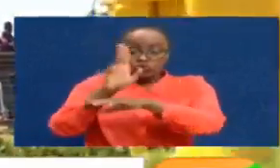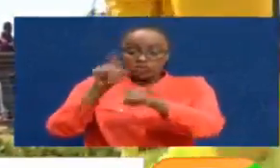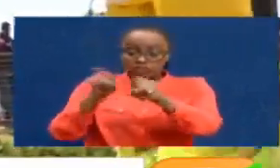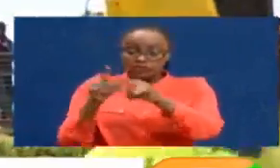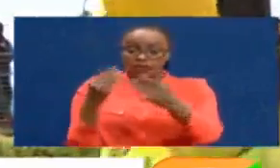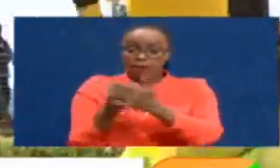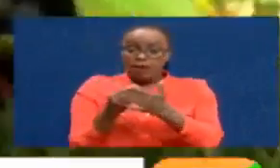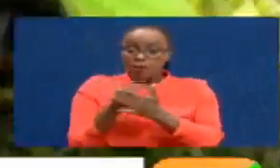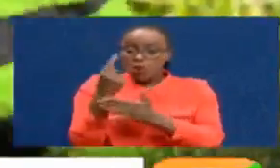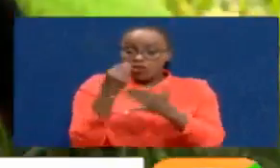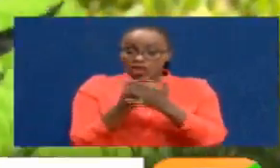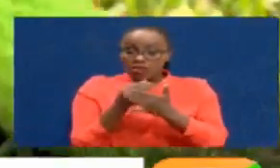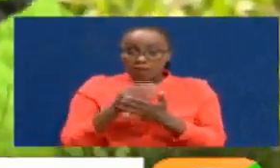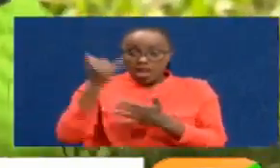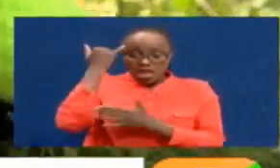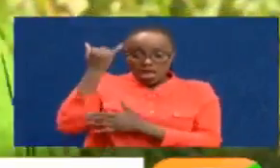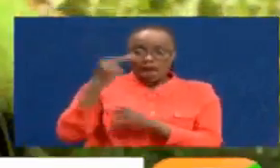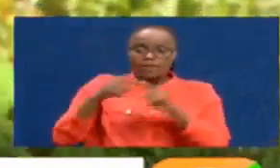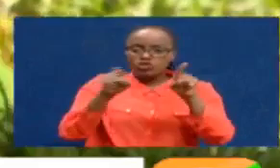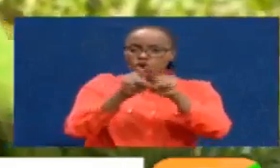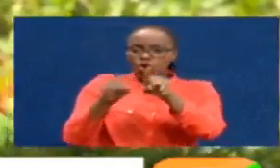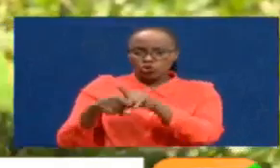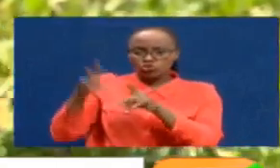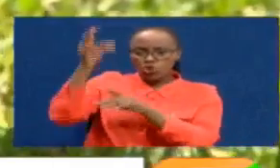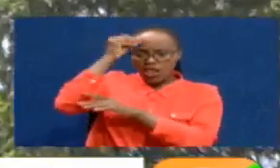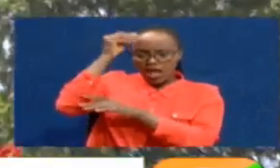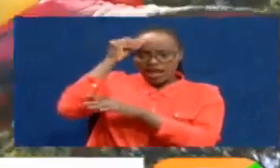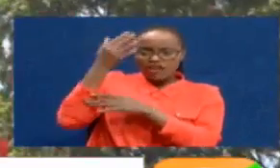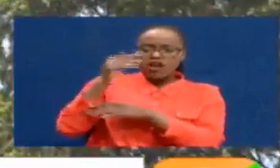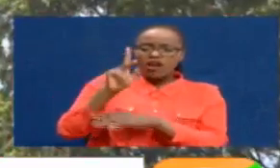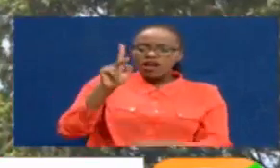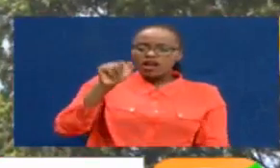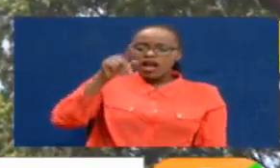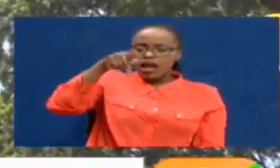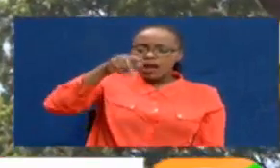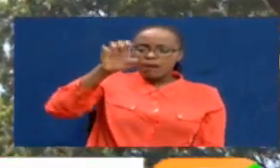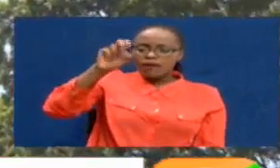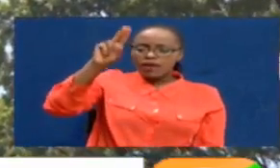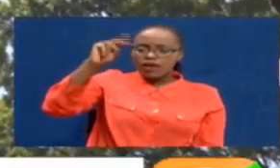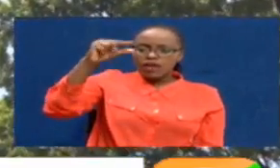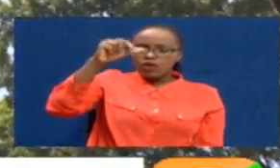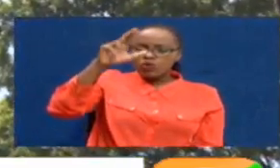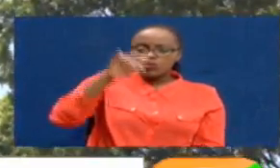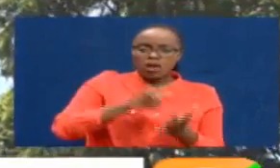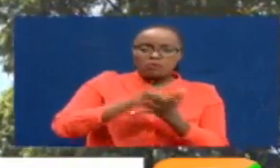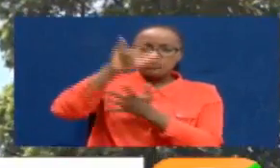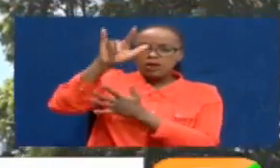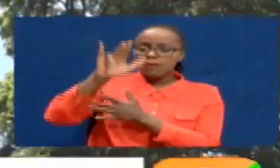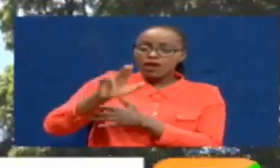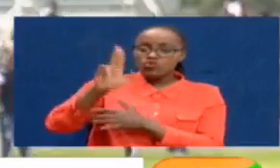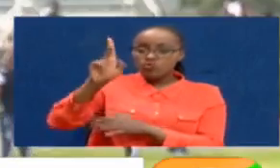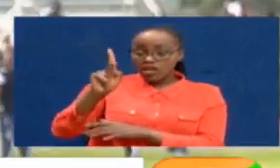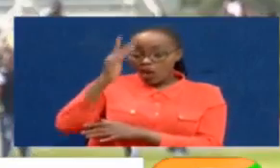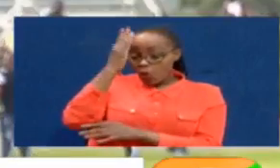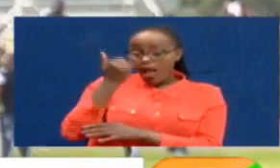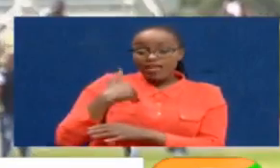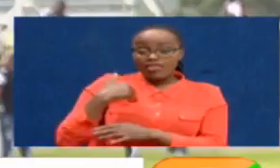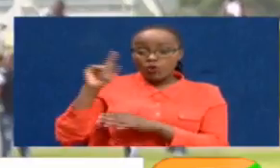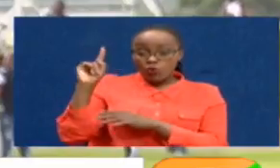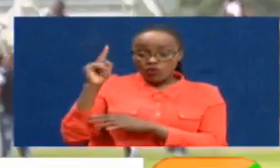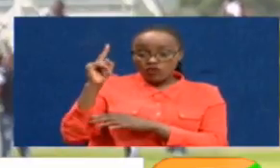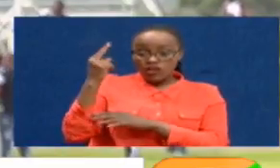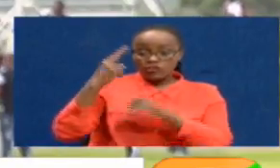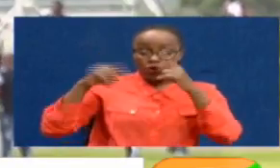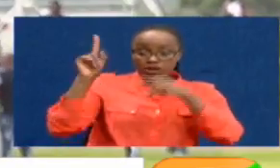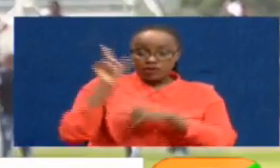It is not just the money aspect, but exposure as well. Kapenguria heroes had a trip to London as a reward for winning season 1. Ili open